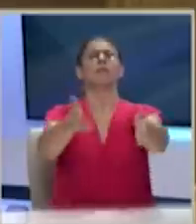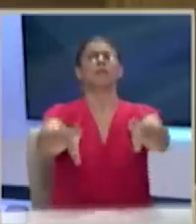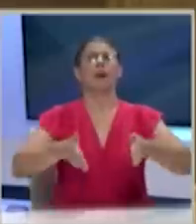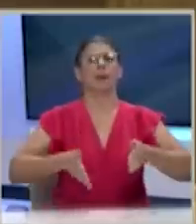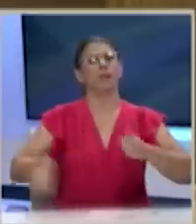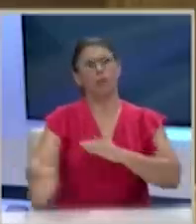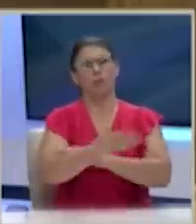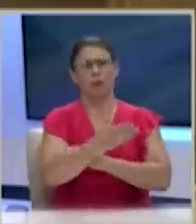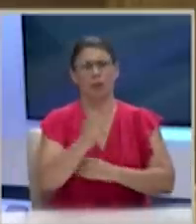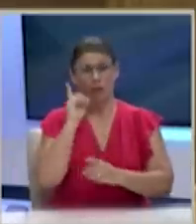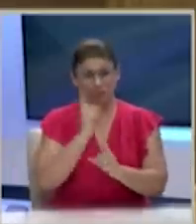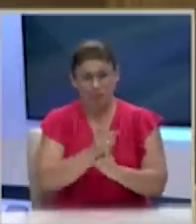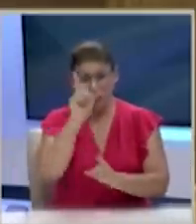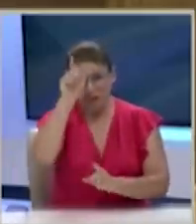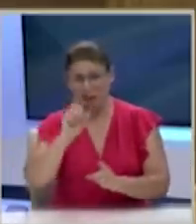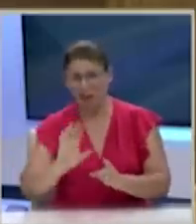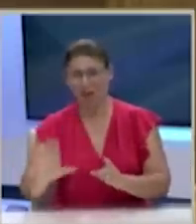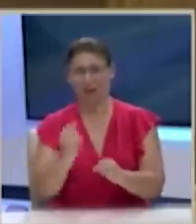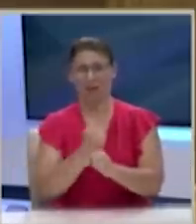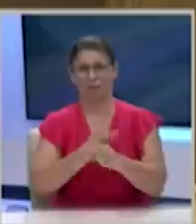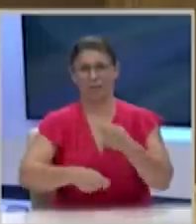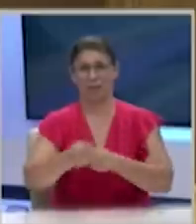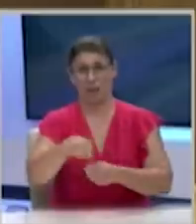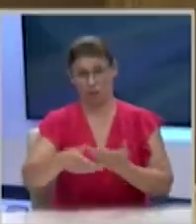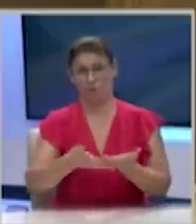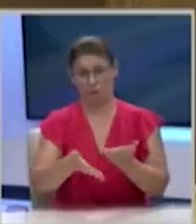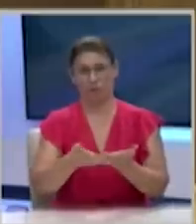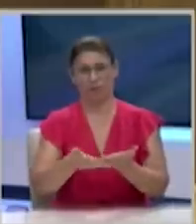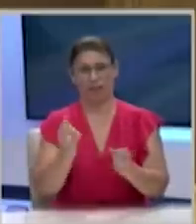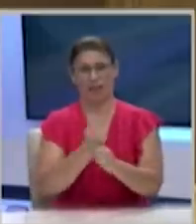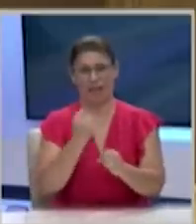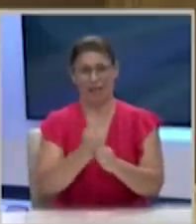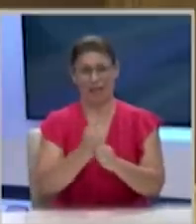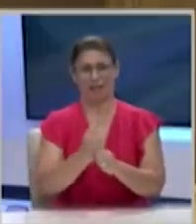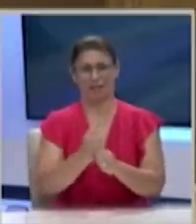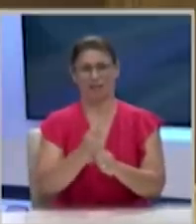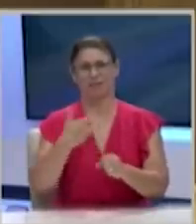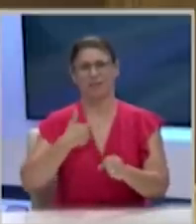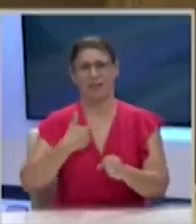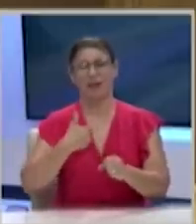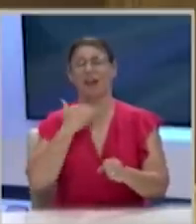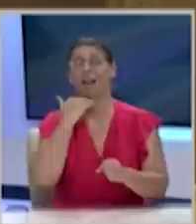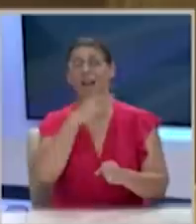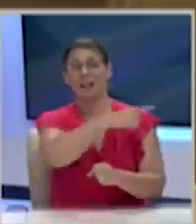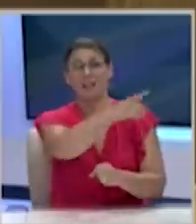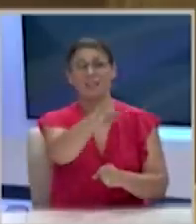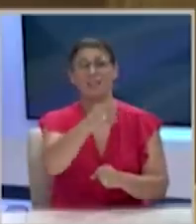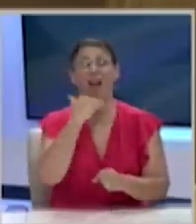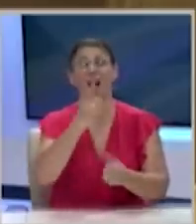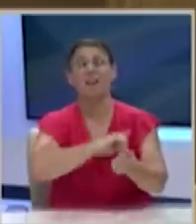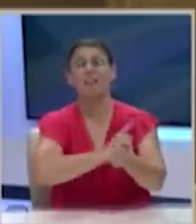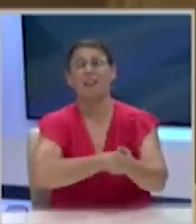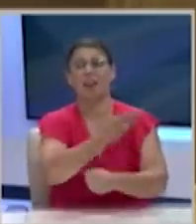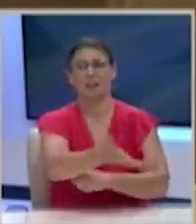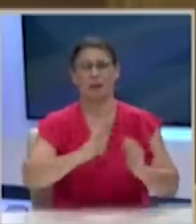ορισμένες επιχειρήσεις. Και αυτό το θεωρείτε ότι είναι κάτι που βοηθάει την εργατική τάξη. Είμαστε όμως ανίκανοι, είστε ανίκανοι